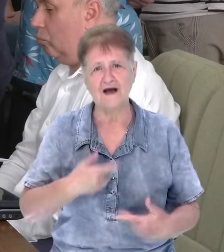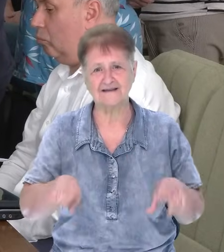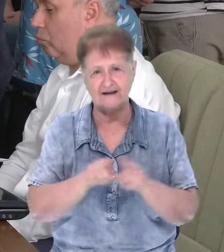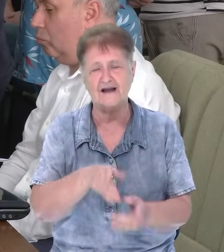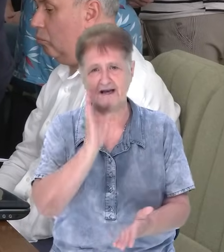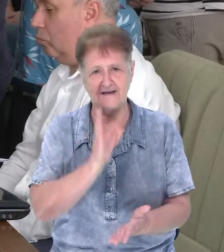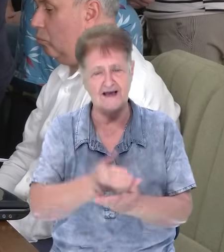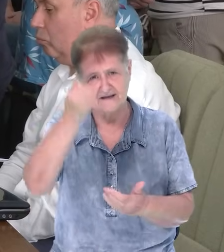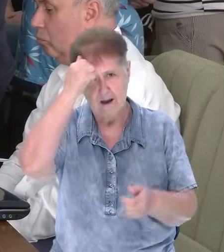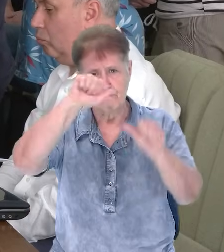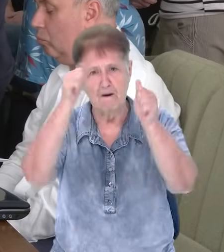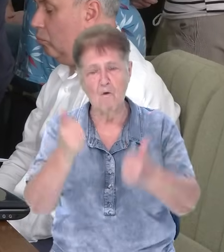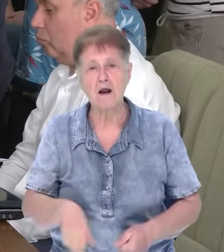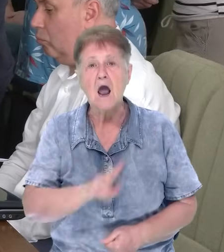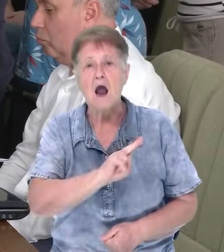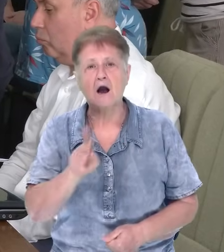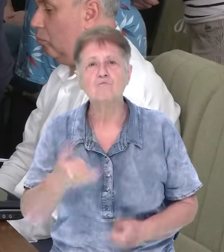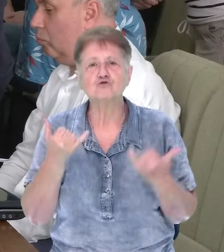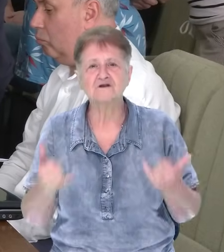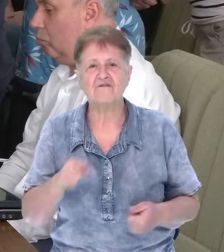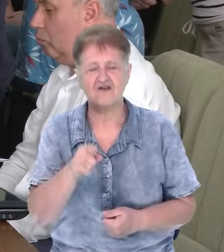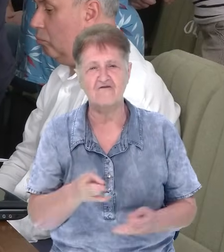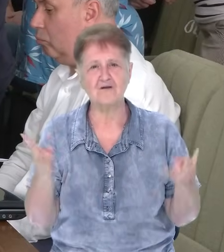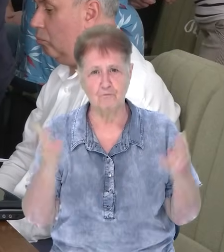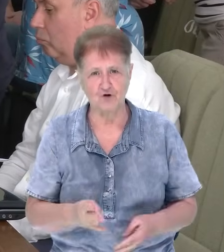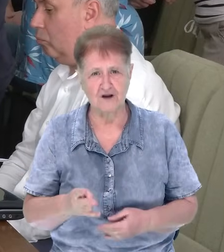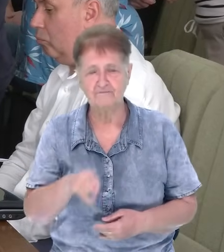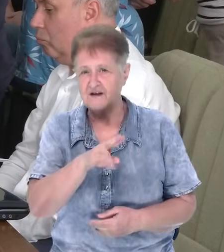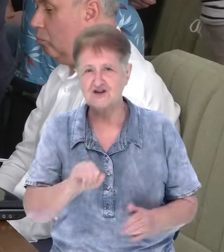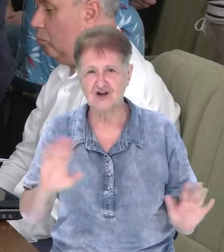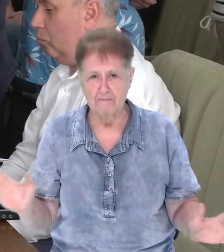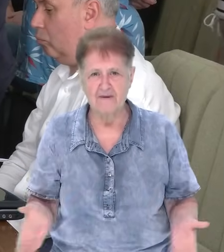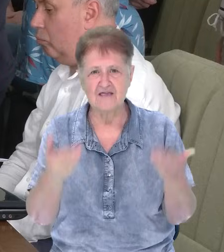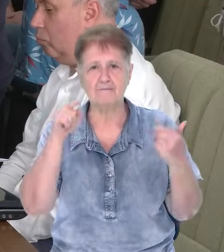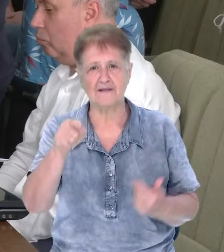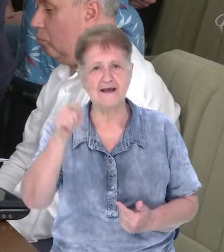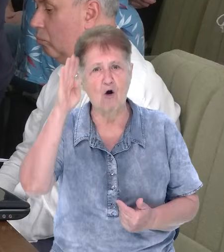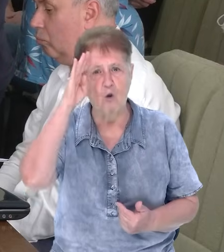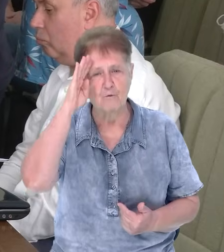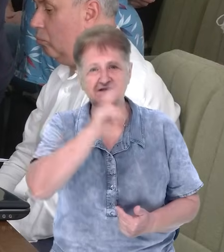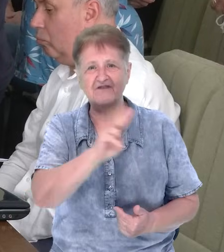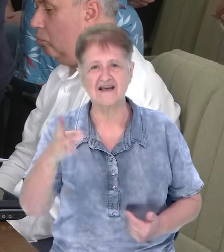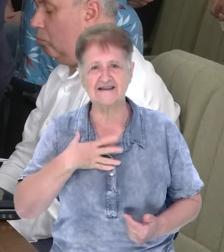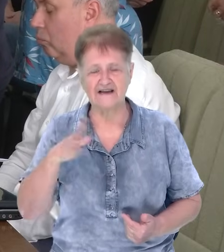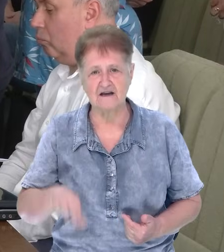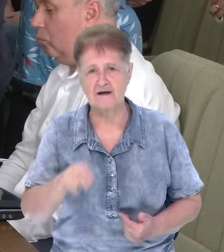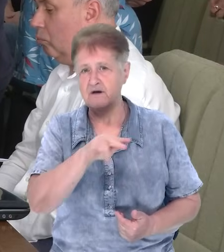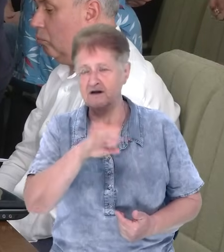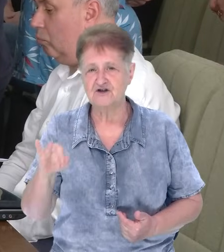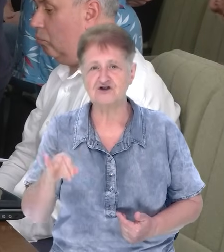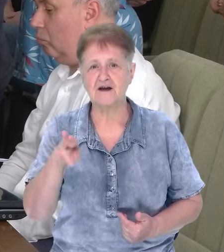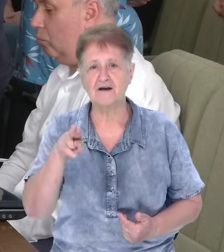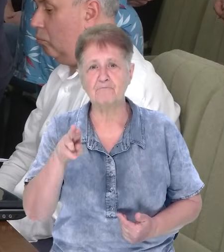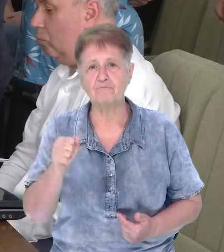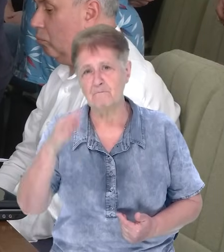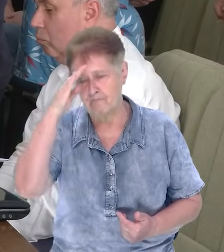є меморіал. Але кому він сьогодні потрібен? Чи підніме він тих хлопців, які там загинули? Чи буде легше від